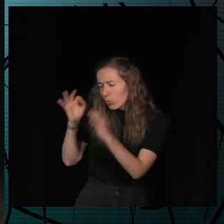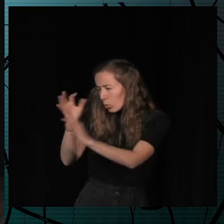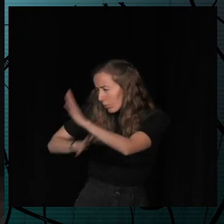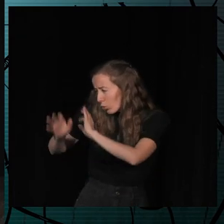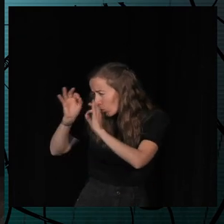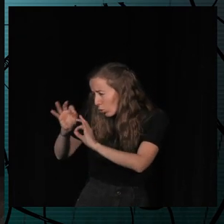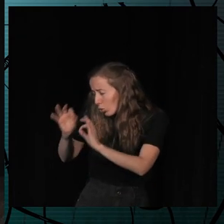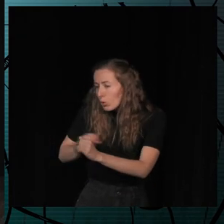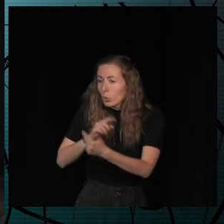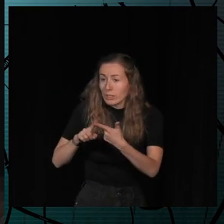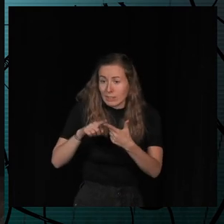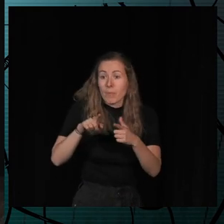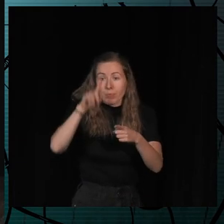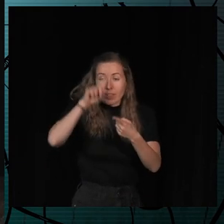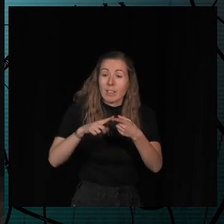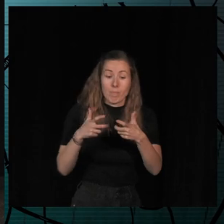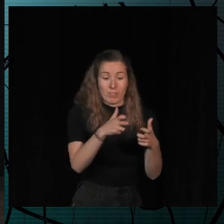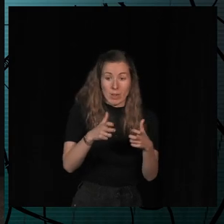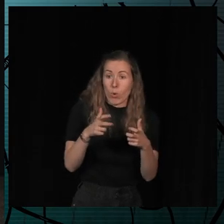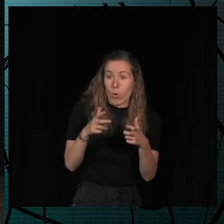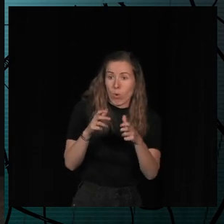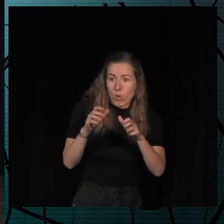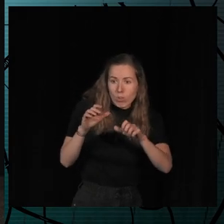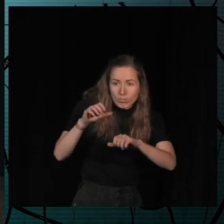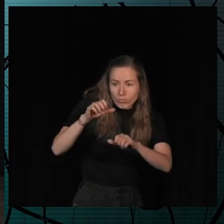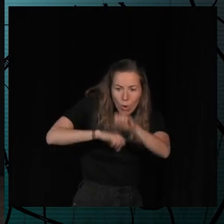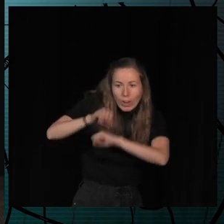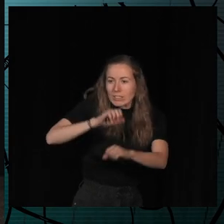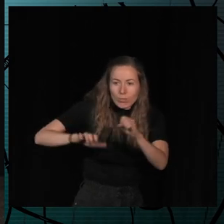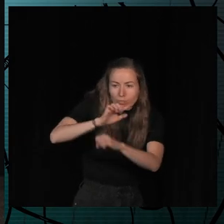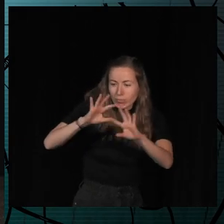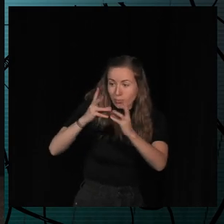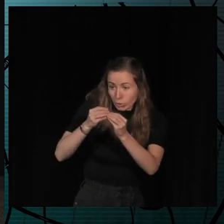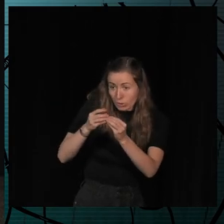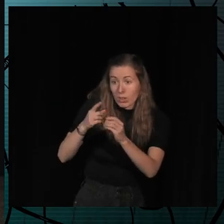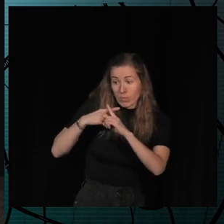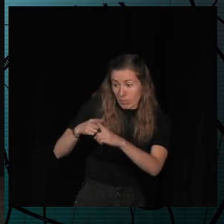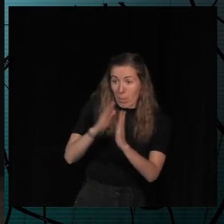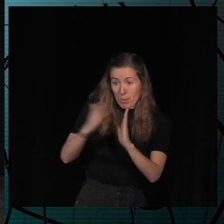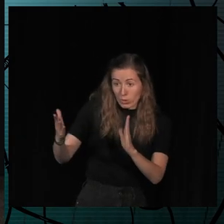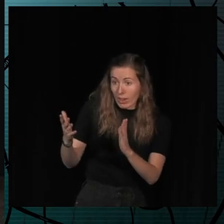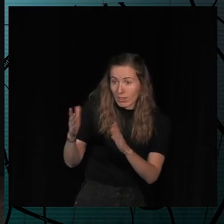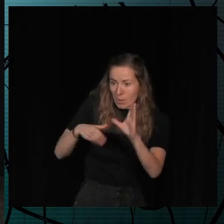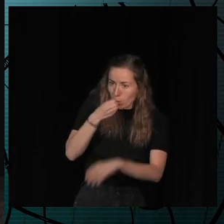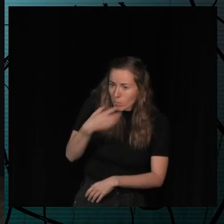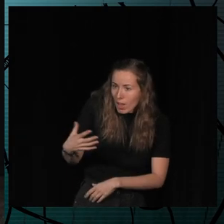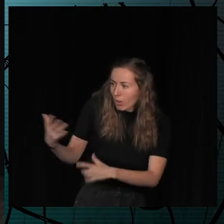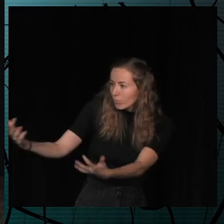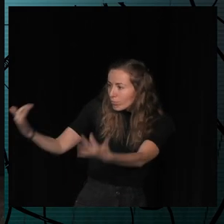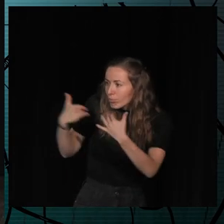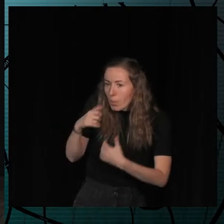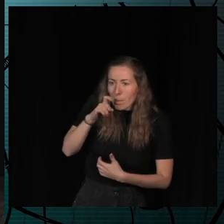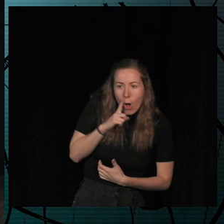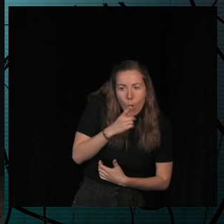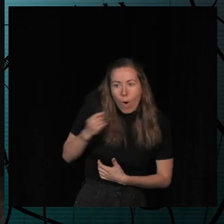effectivement très bien en bibliothèque que ça permet de toucher les joueurs les joueuses le jeune public les parents que ça amène beaucoup de mixité donc encore une